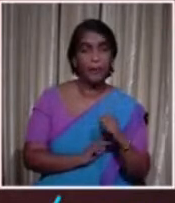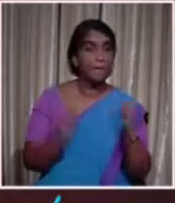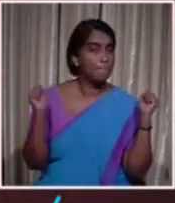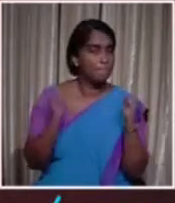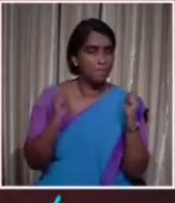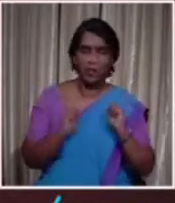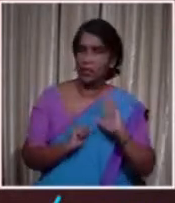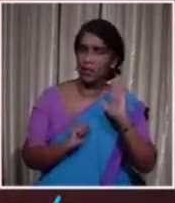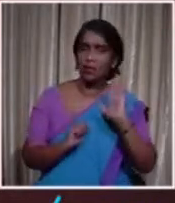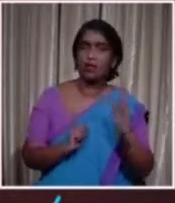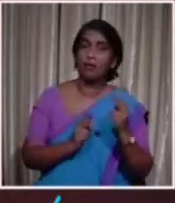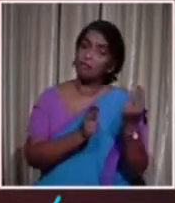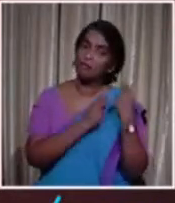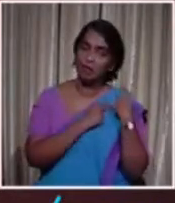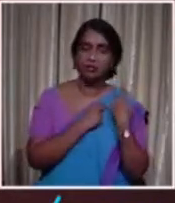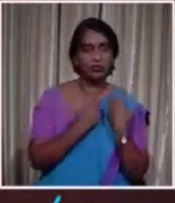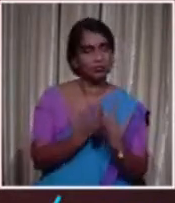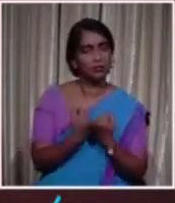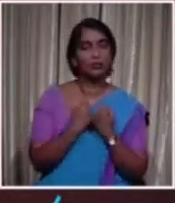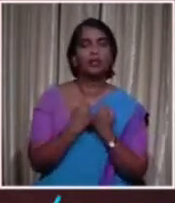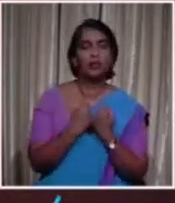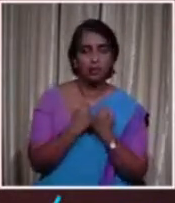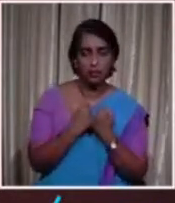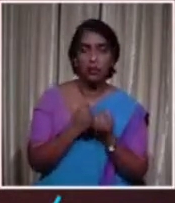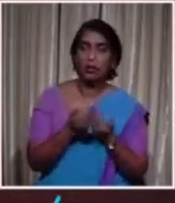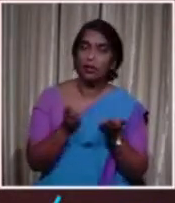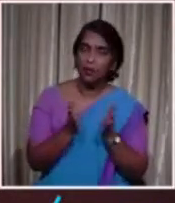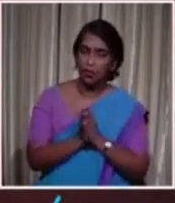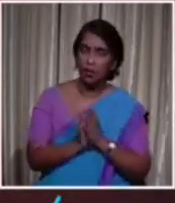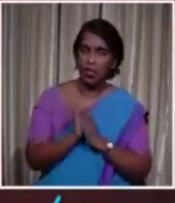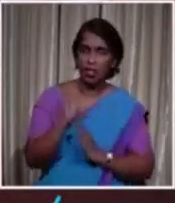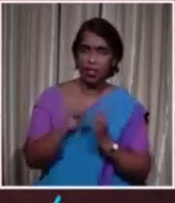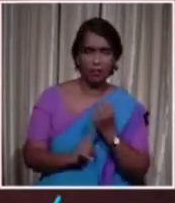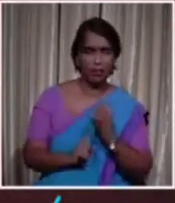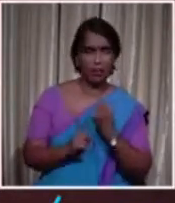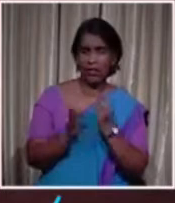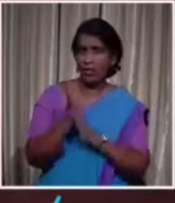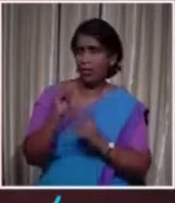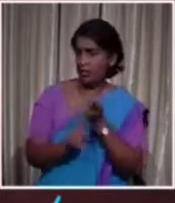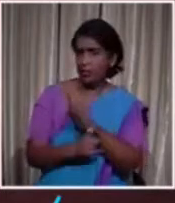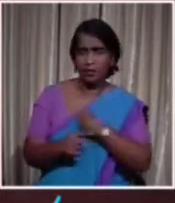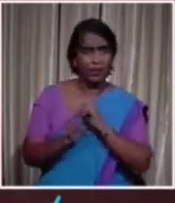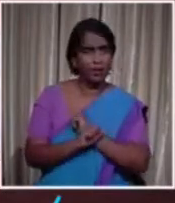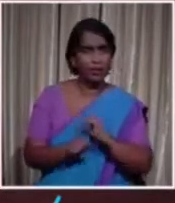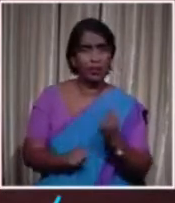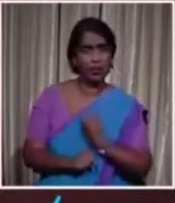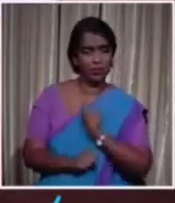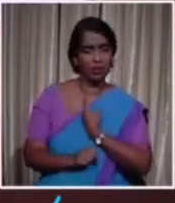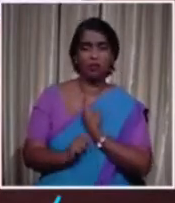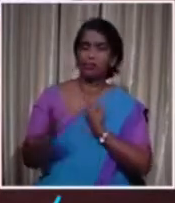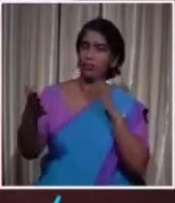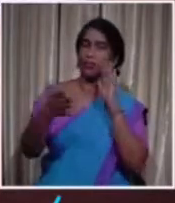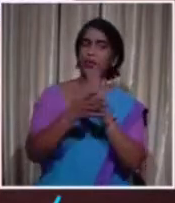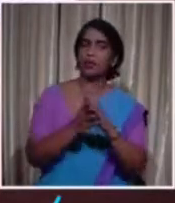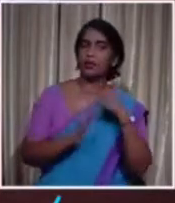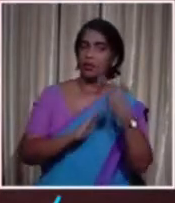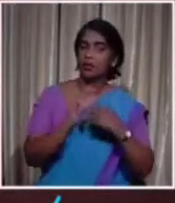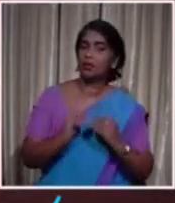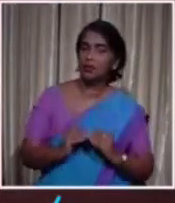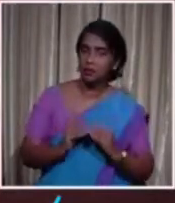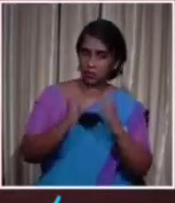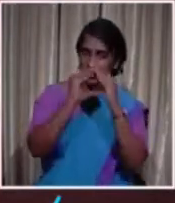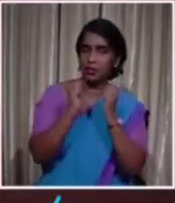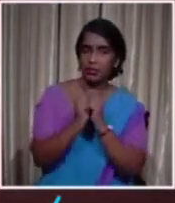නැතුව වගකීමක් කරට අරගෙන Tamanට එක මන්ත්‍රීවරයක්වත් නැති පක්ෂයක් එක්ක එකතු වෙලා රට ගොඩදාන වැඩපිළිවෙලට